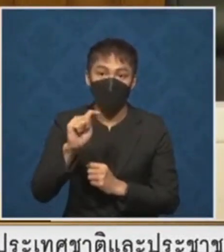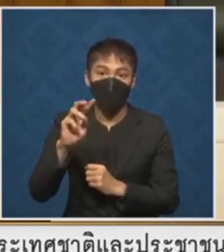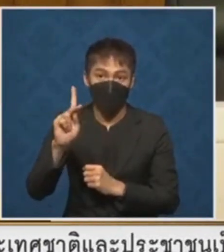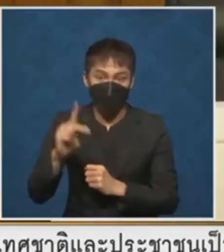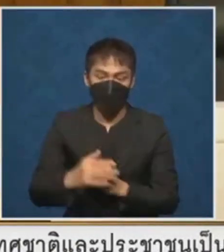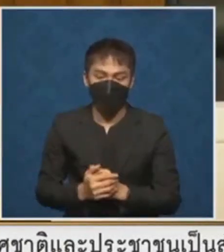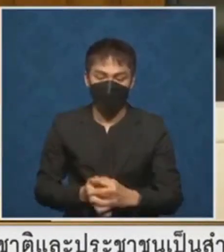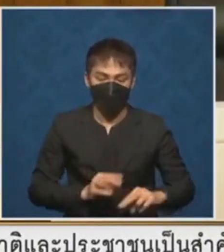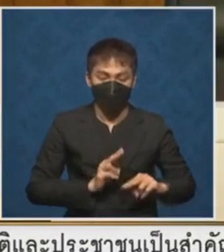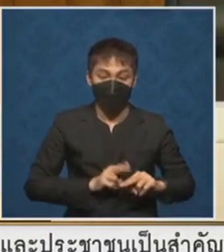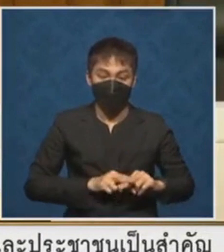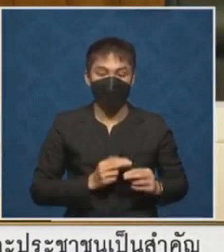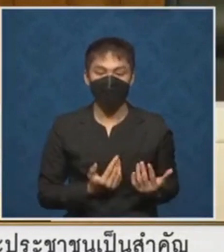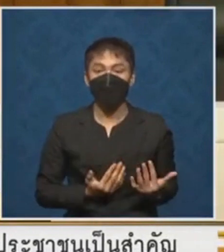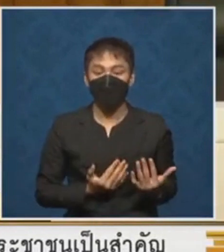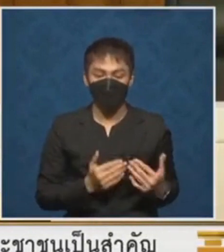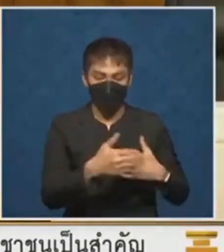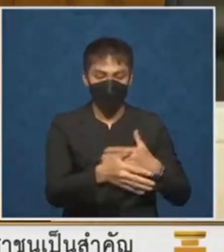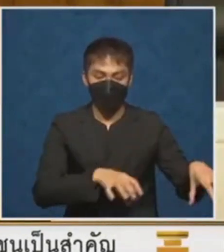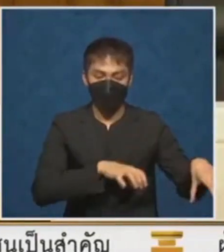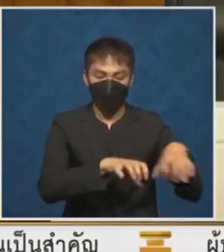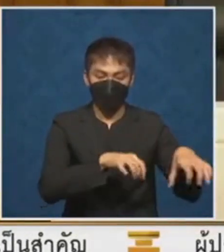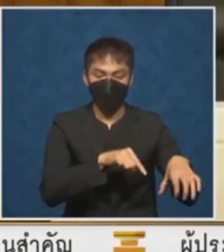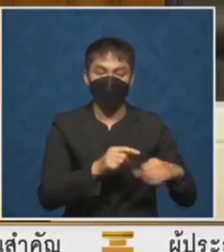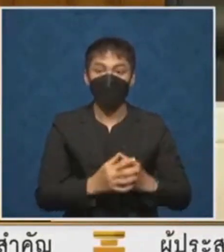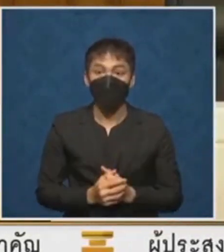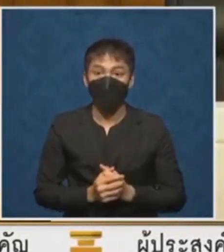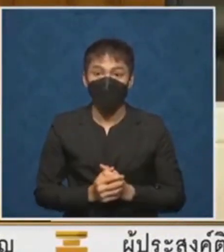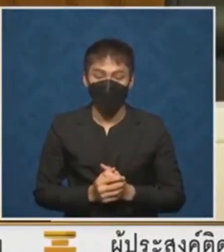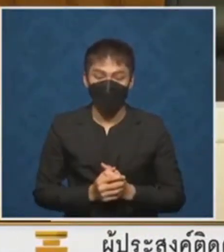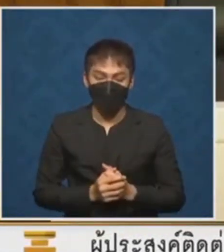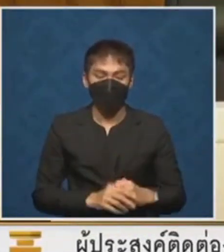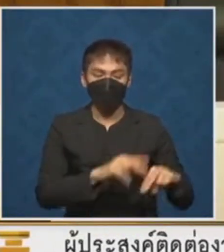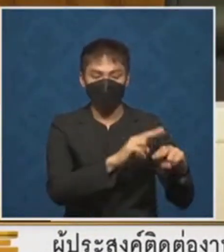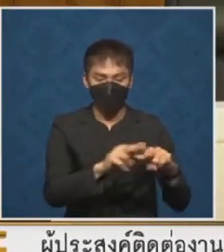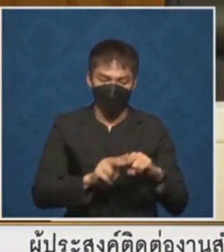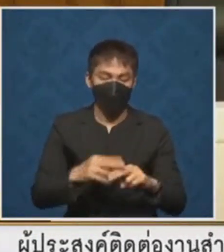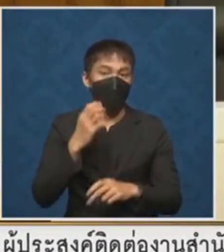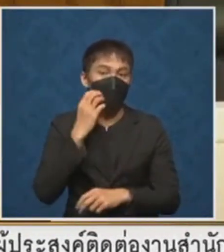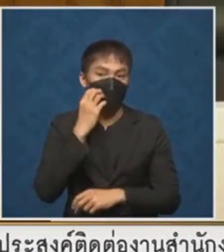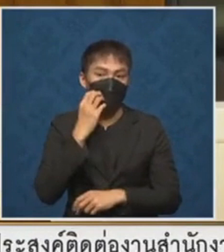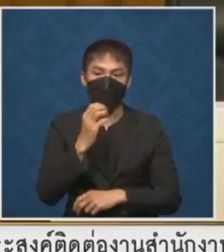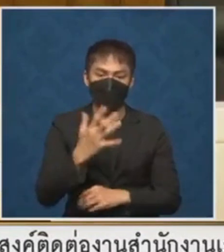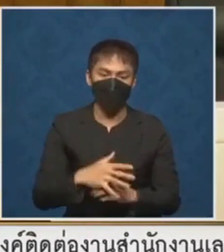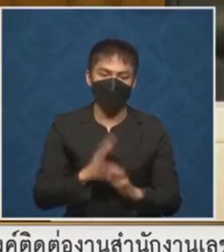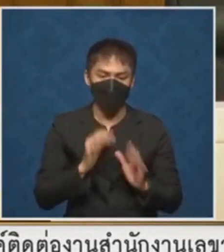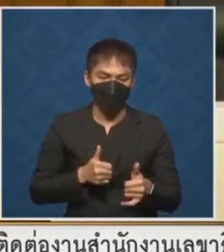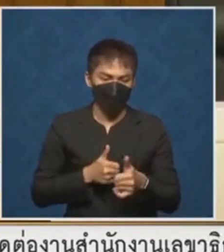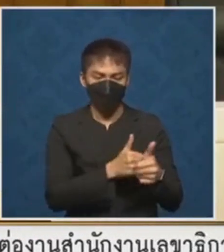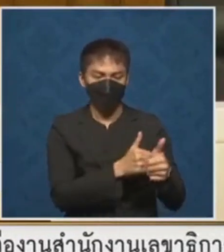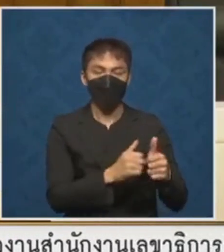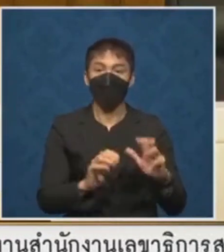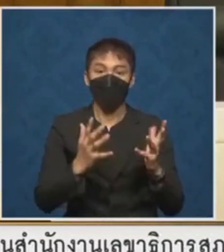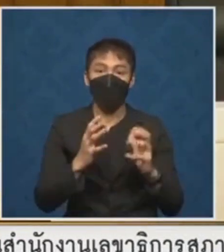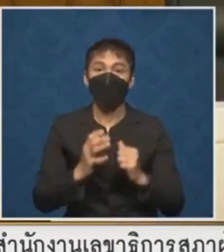เดีวกัน ต้ตรวจ ATK ตงแต่ 7 โมงไม่มีโรศั ไมมผู้ตดตามจงไม่ทราวามีกระทุของกระโทรงหมารไยทราบตอน 9 โมง